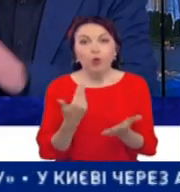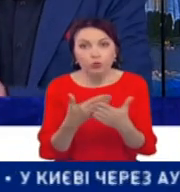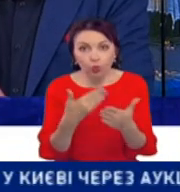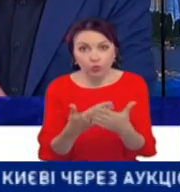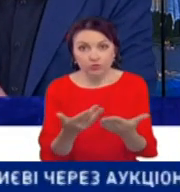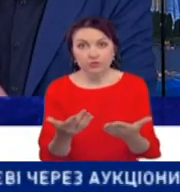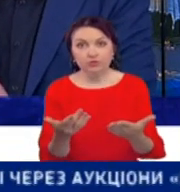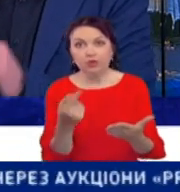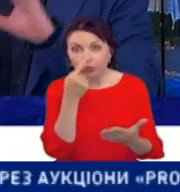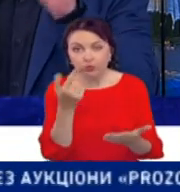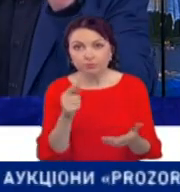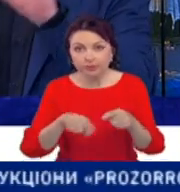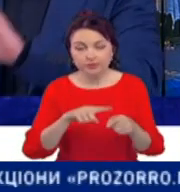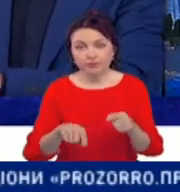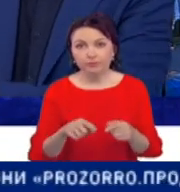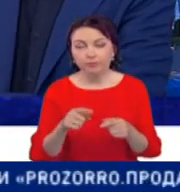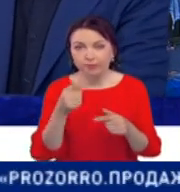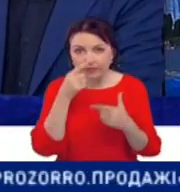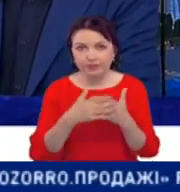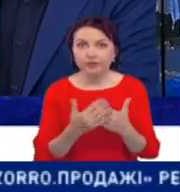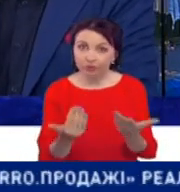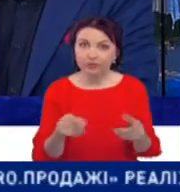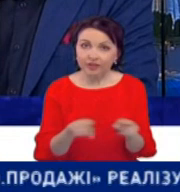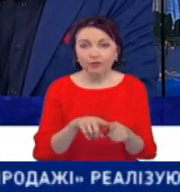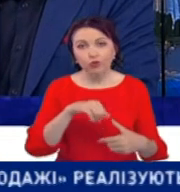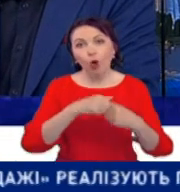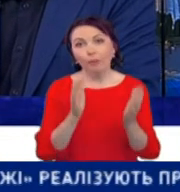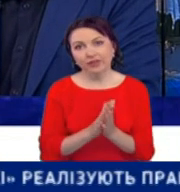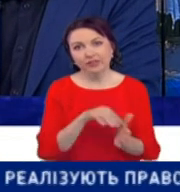як кажуть, на носі? Отакий до вас комплекс запитань. Прошу, будь ласка.